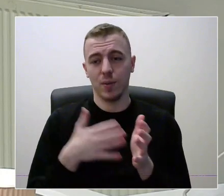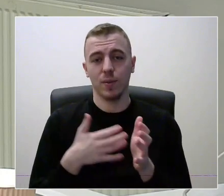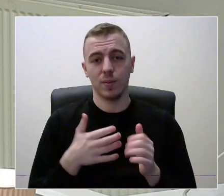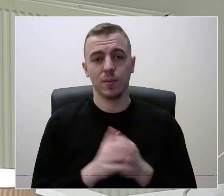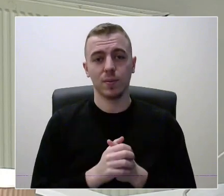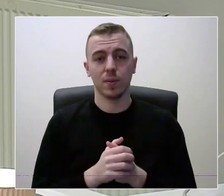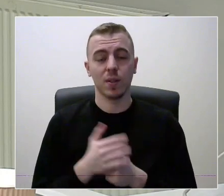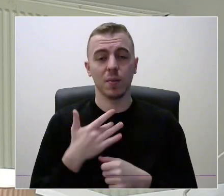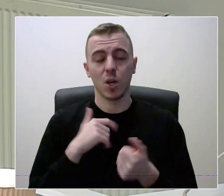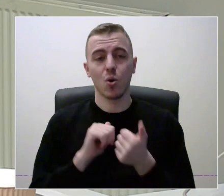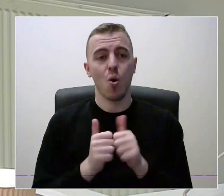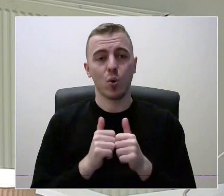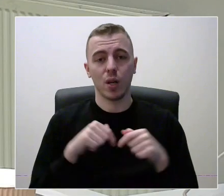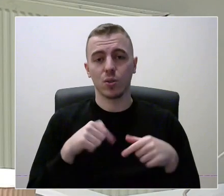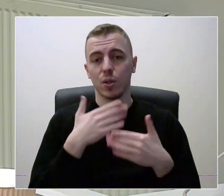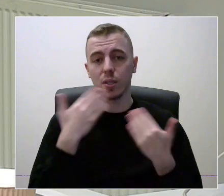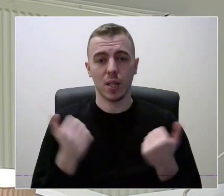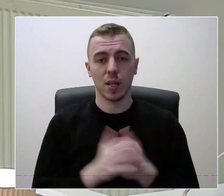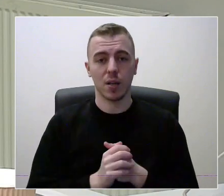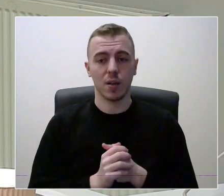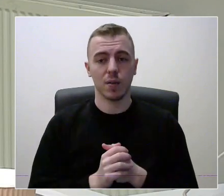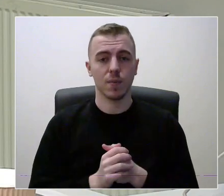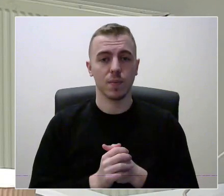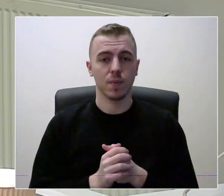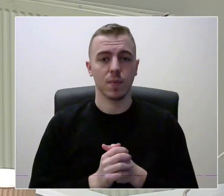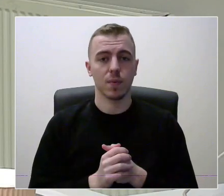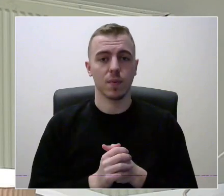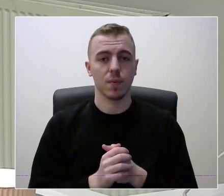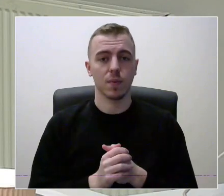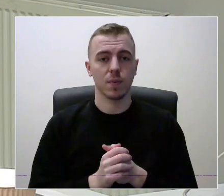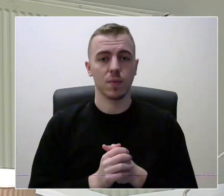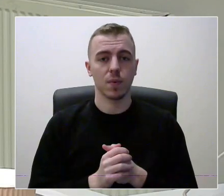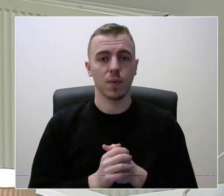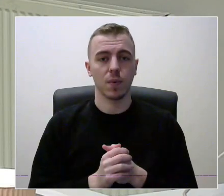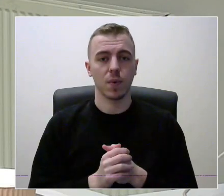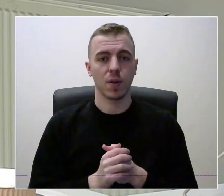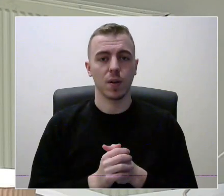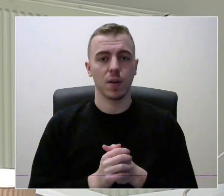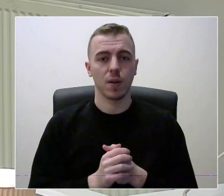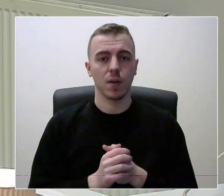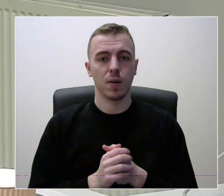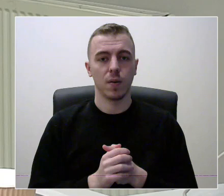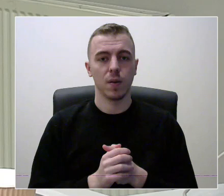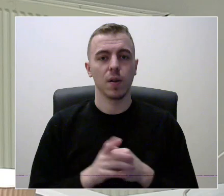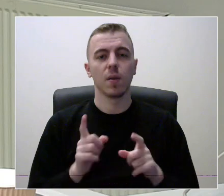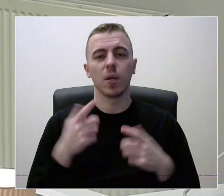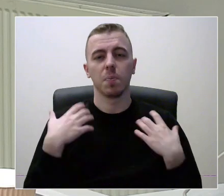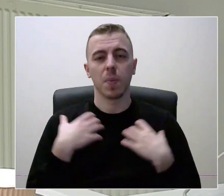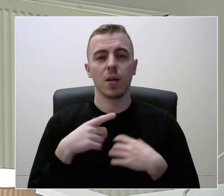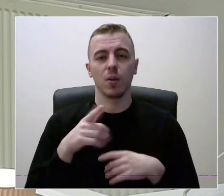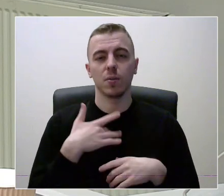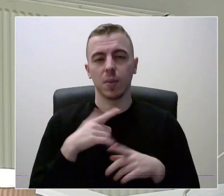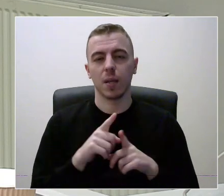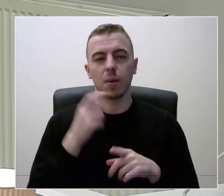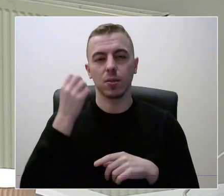nėra konkurencijos pas mus rajone ir jauni specialistai negrįžta. Ir tas susijimas, tai jūs merė irgi turbūt suprantat, ką aš turėjau omeny,